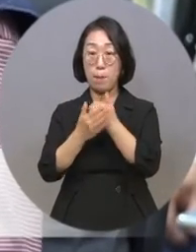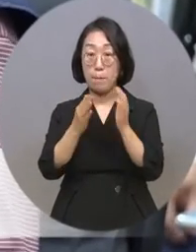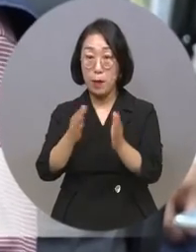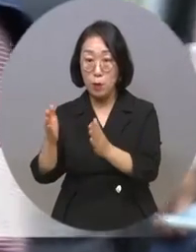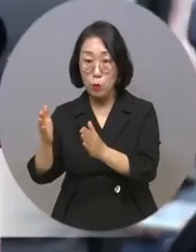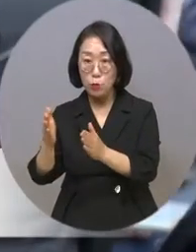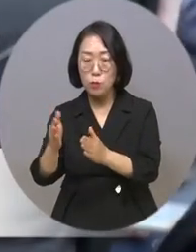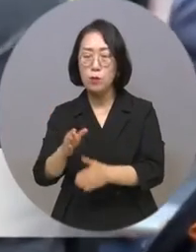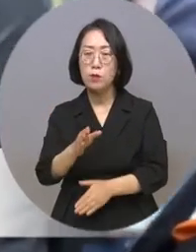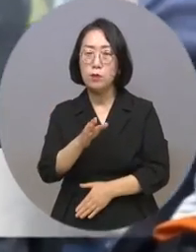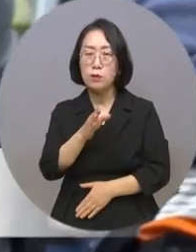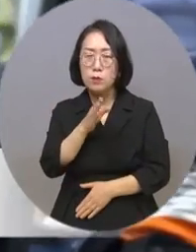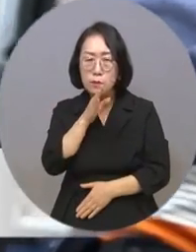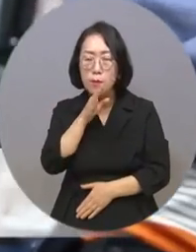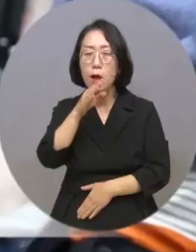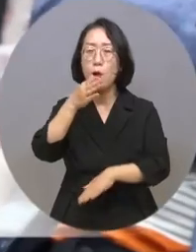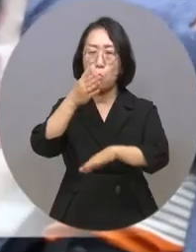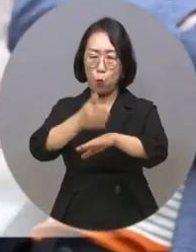해주셨으면